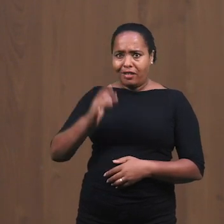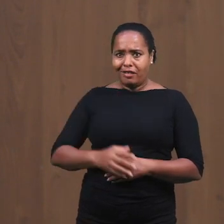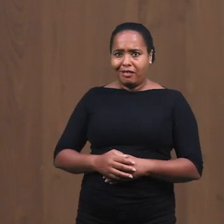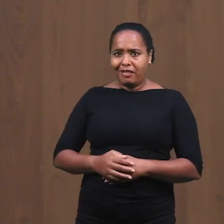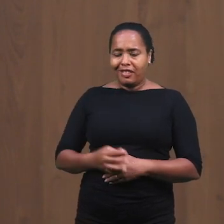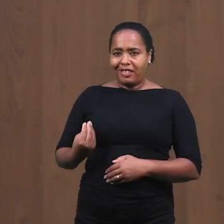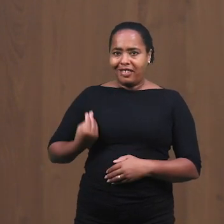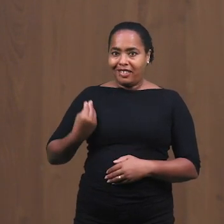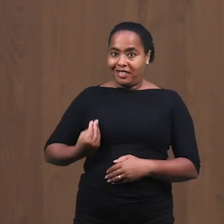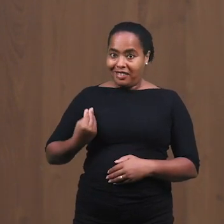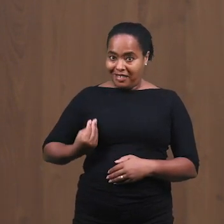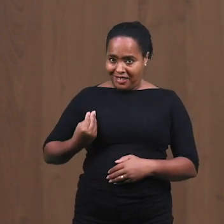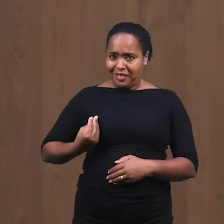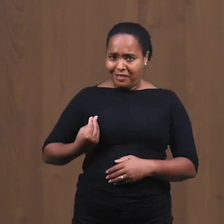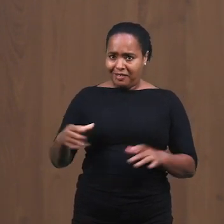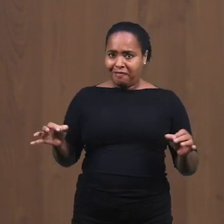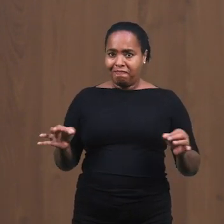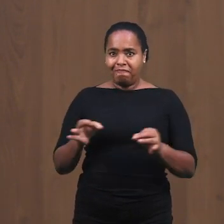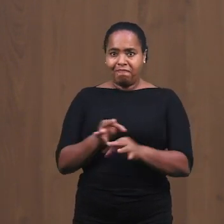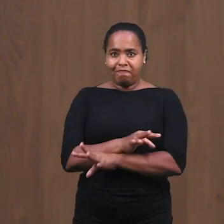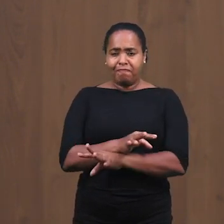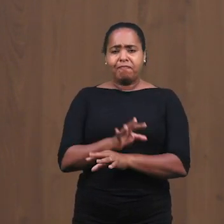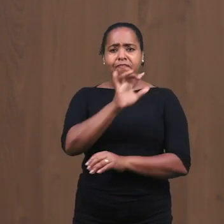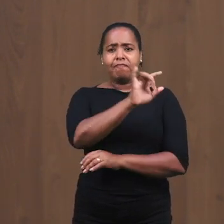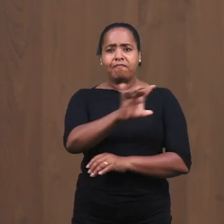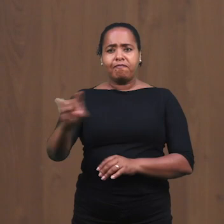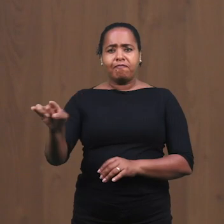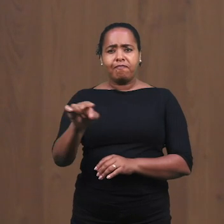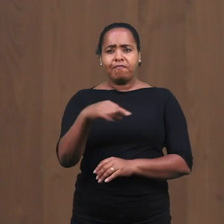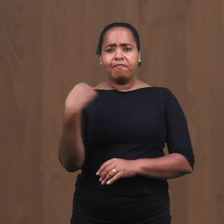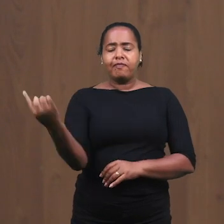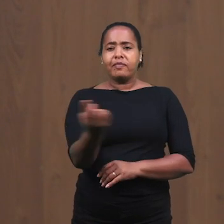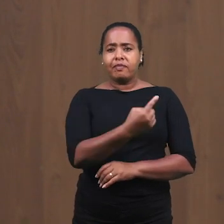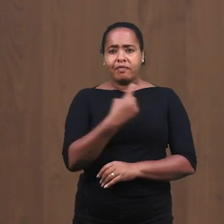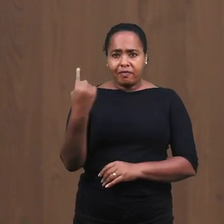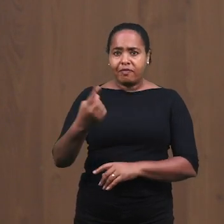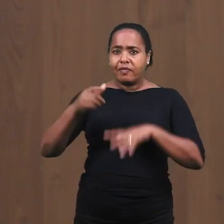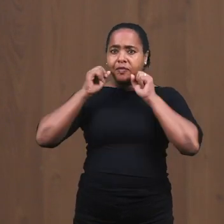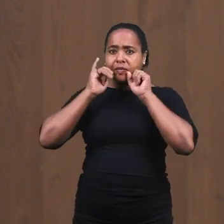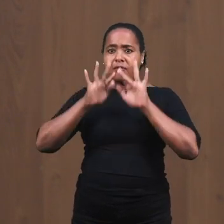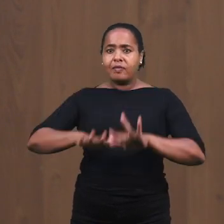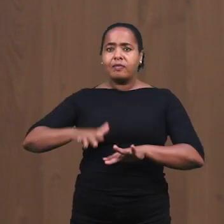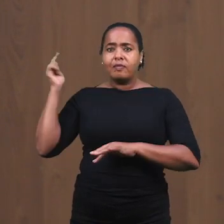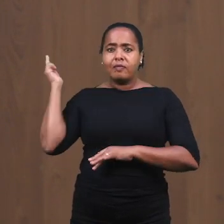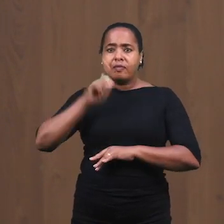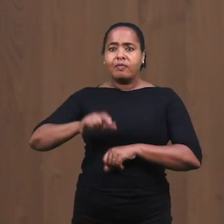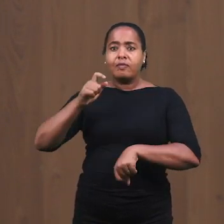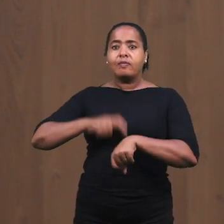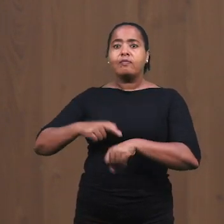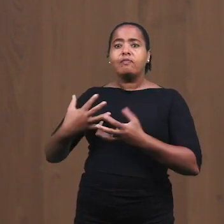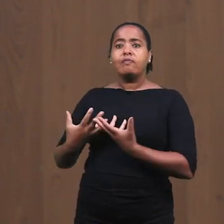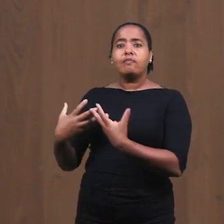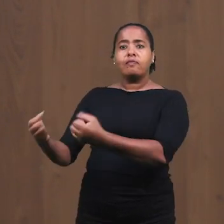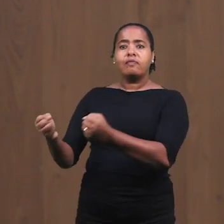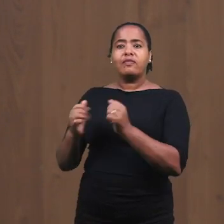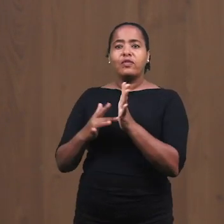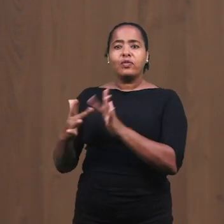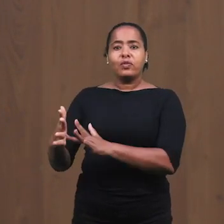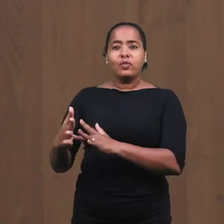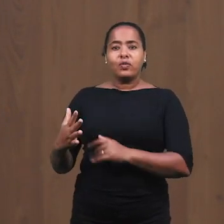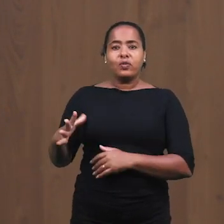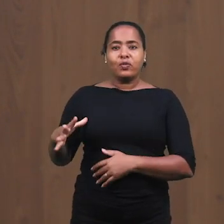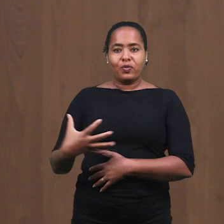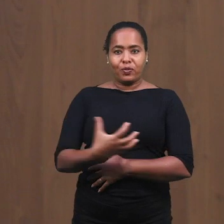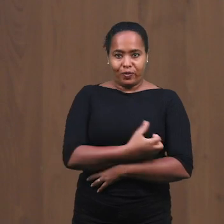всем. Оно доступно, оно готово для того, чтобы каждый из нас мог получить это благословение, когда мы